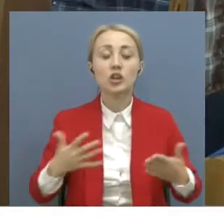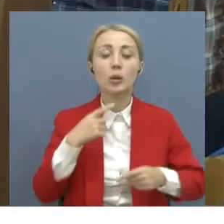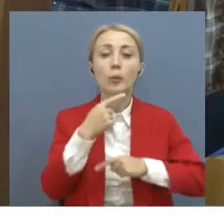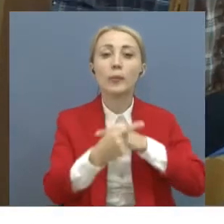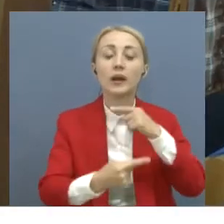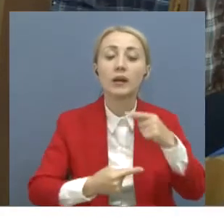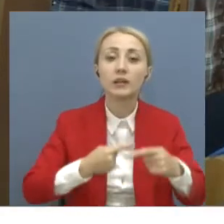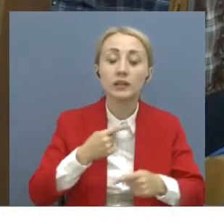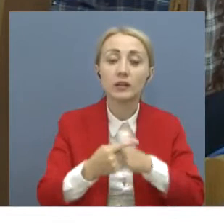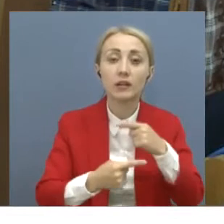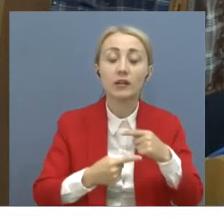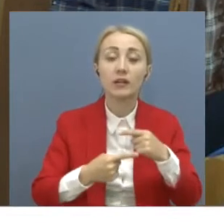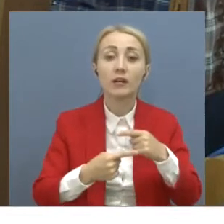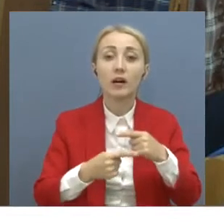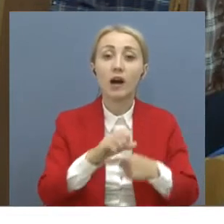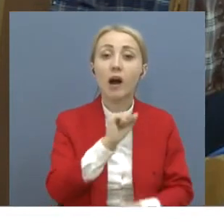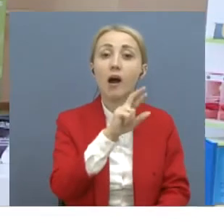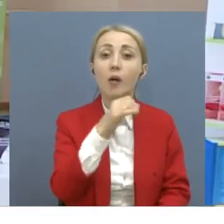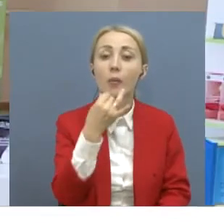бағдарламаларына енгізілген осы